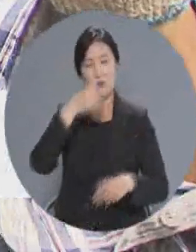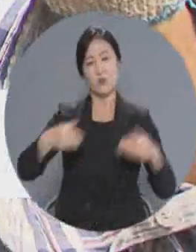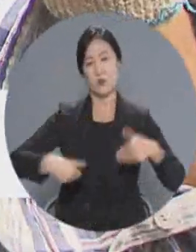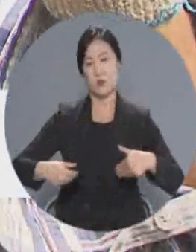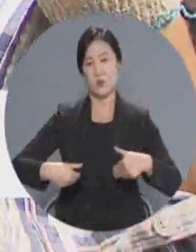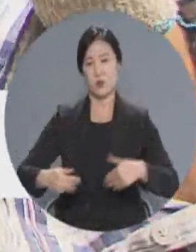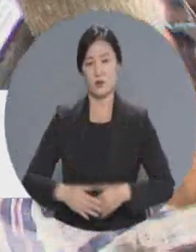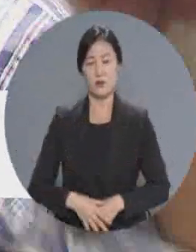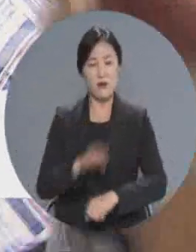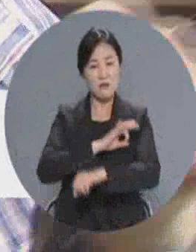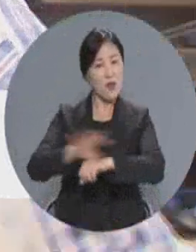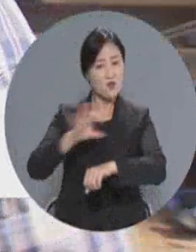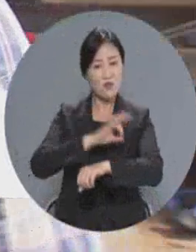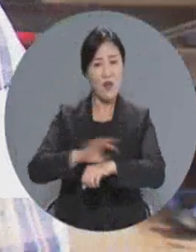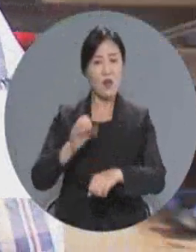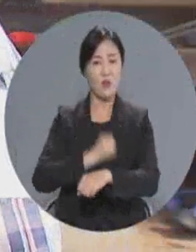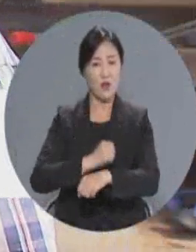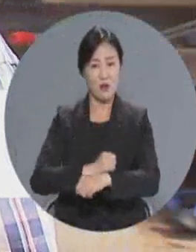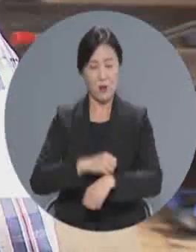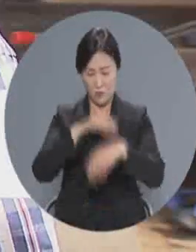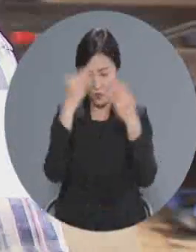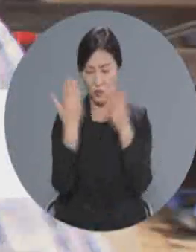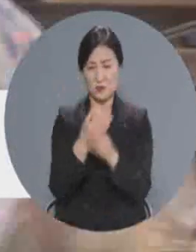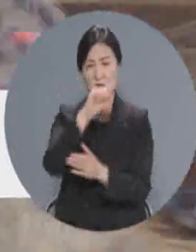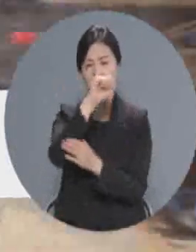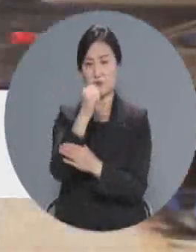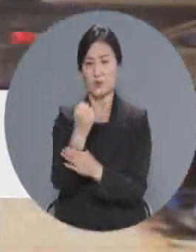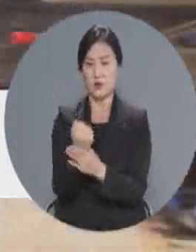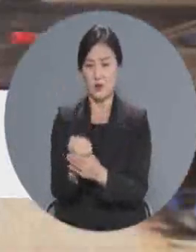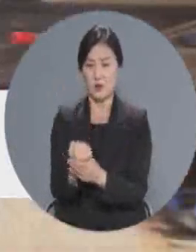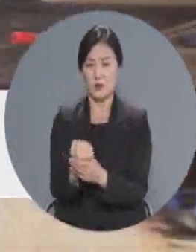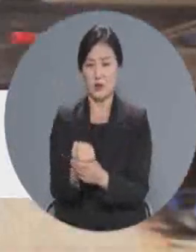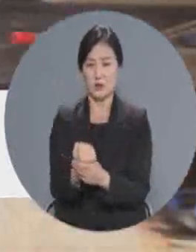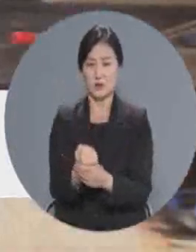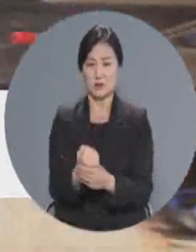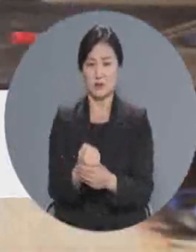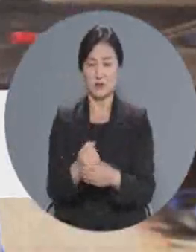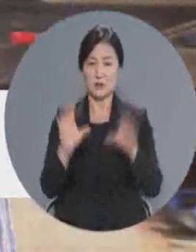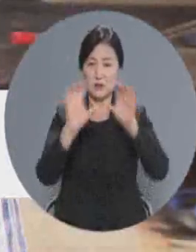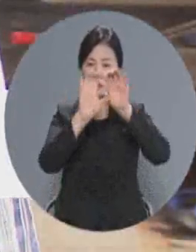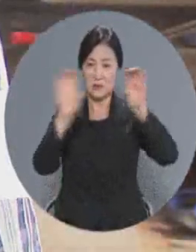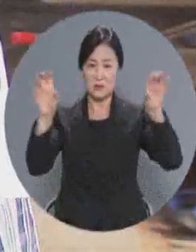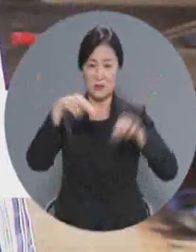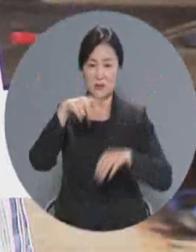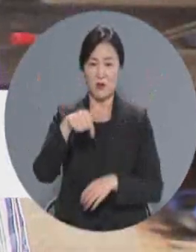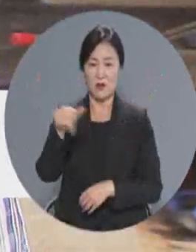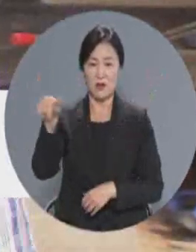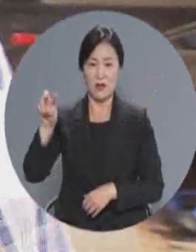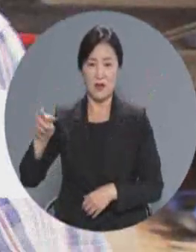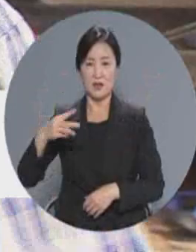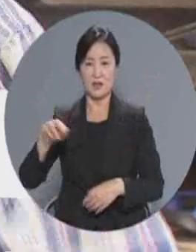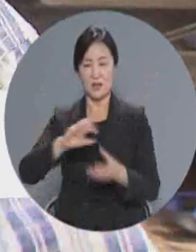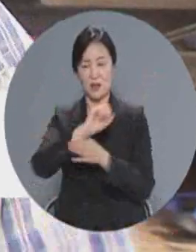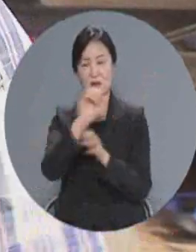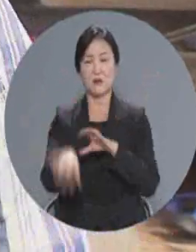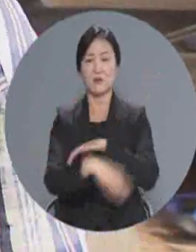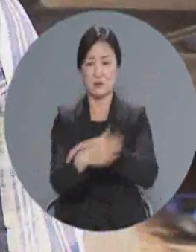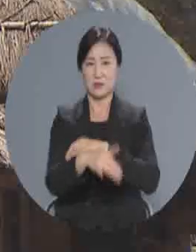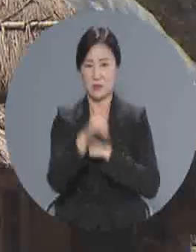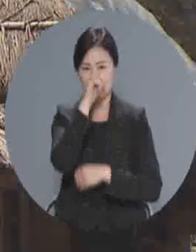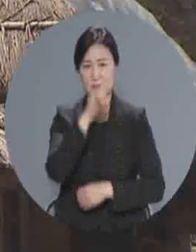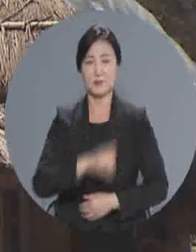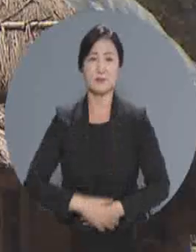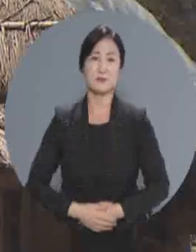필요한데 대충 그냥 이렇게 하다 보니까 아무도 저렇게 썩어가지고 지금 색깔이가 다 붉고 지금 엉망이에요.